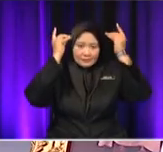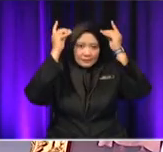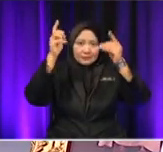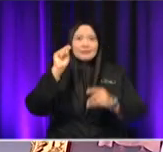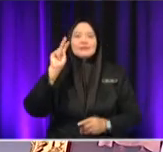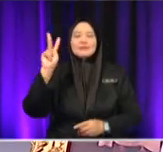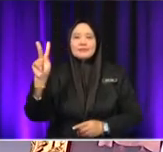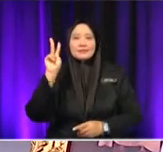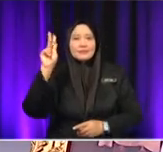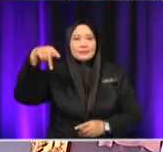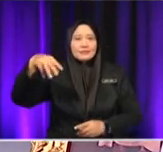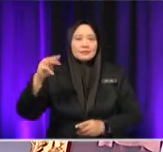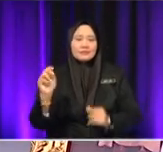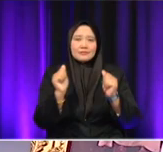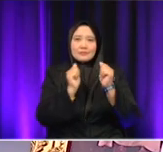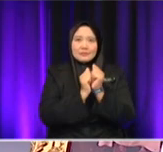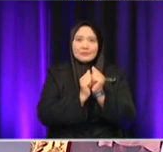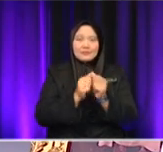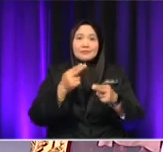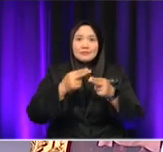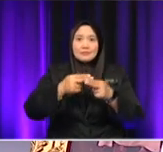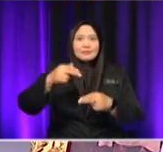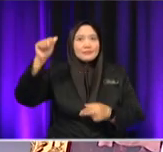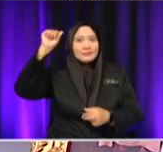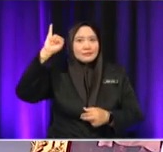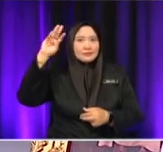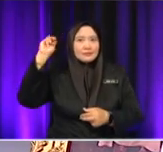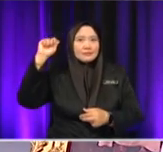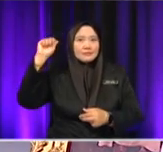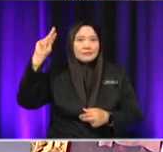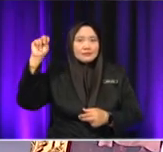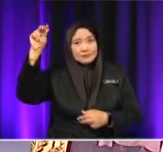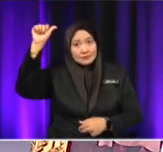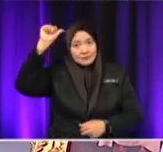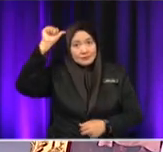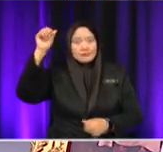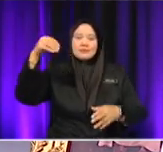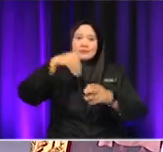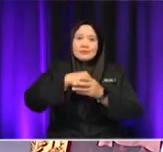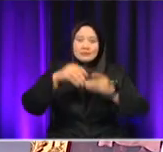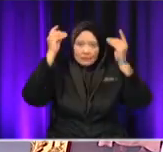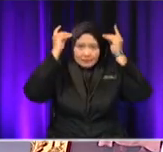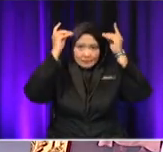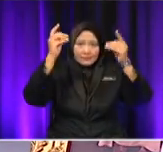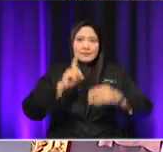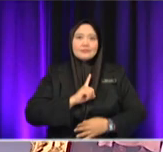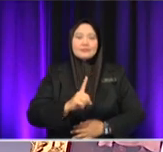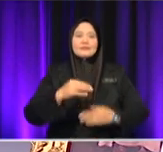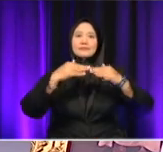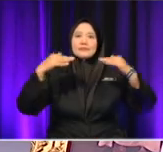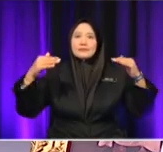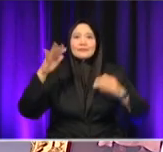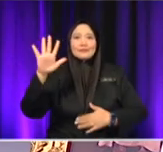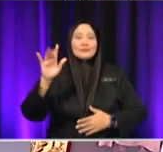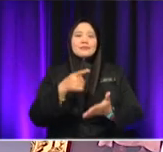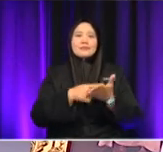saya hari ini dalam slot Menengah Atas dalam mata pelajaran Pendidikan Islam tingkatan 5 Apa kabar